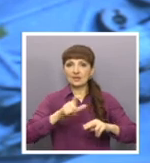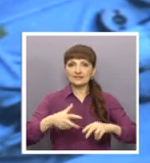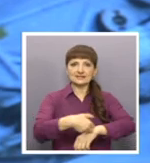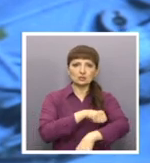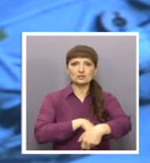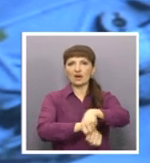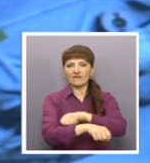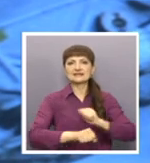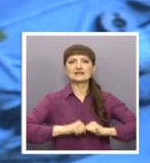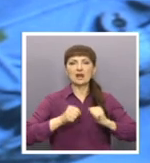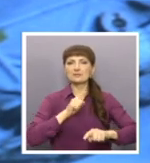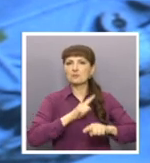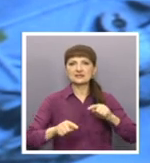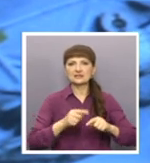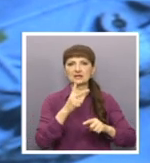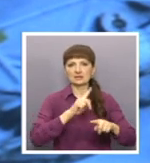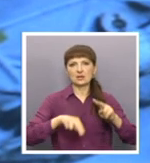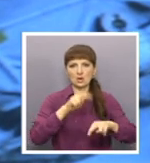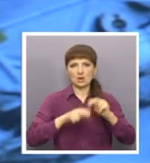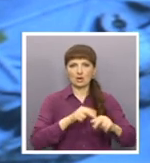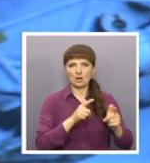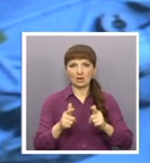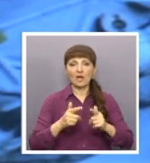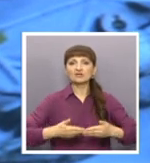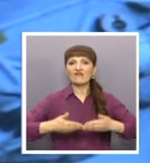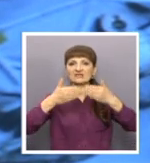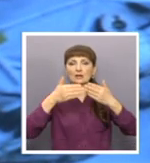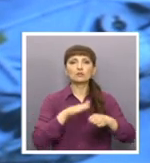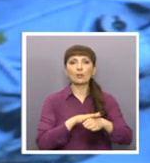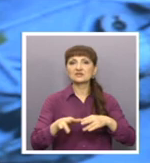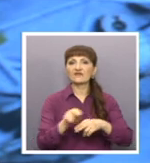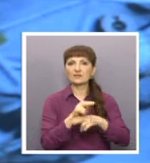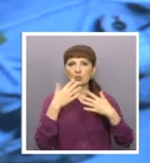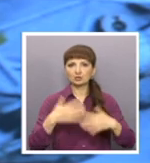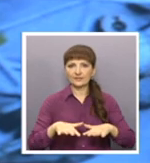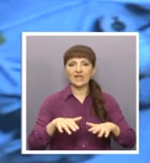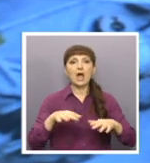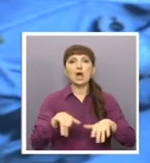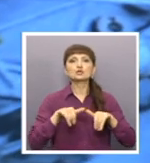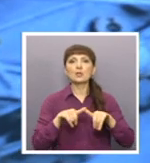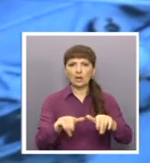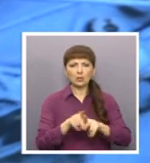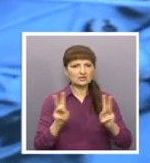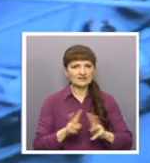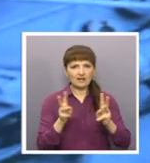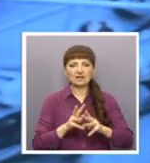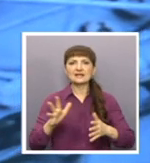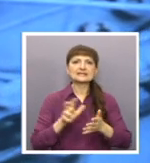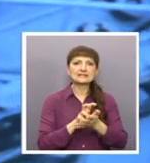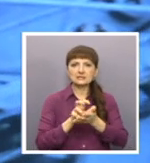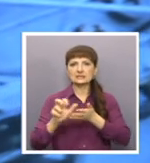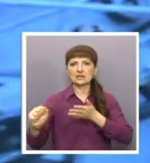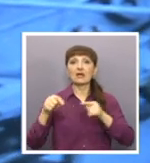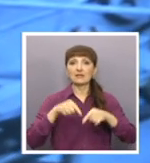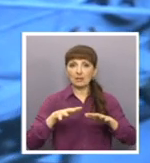рукава, стараются уложиться в срок. Фасад дома уже практически восстановлен. Супермаркет, который тоже сгорел, полностью снесли. Говорят,